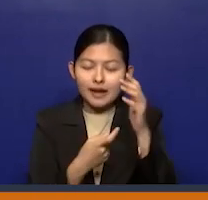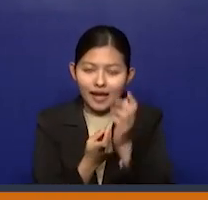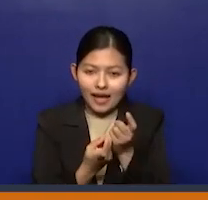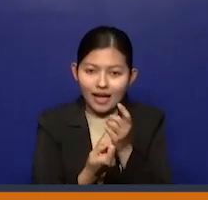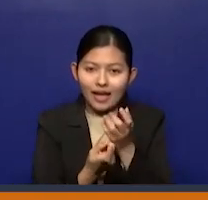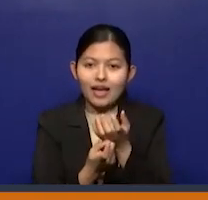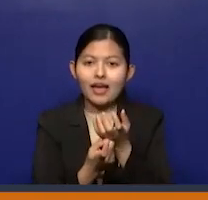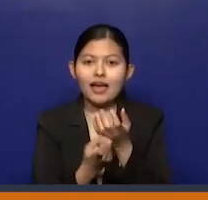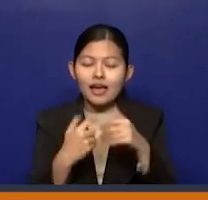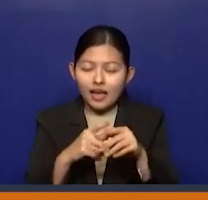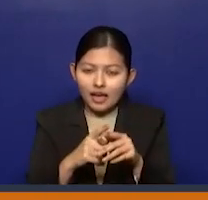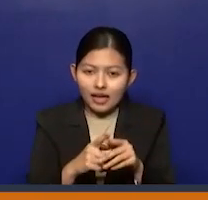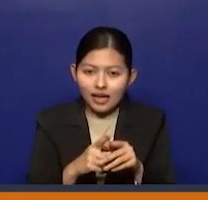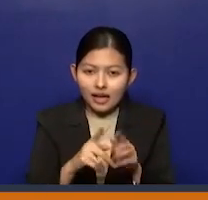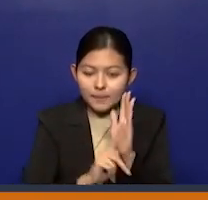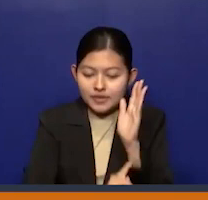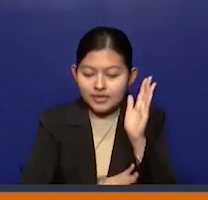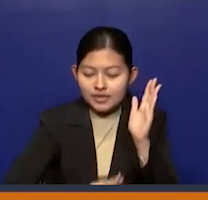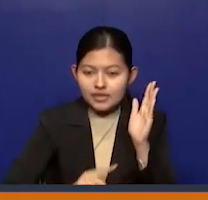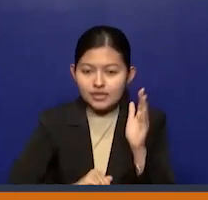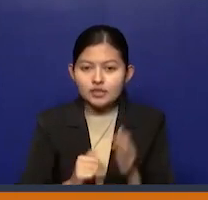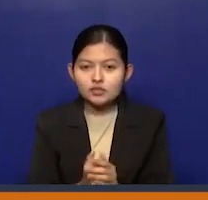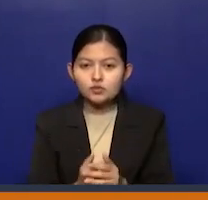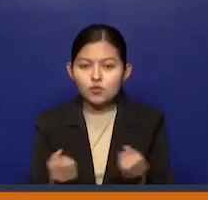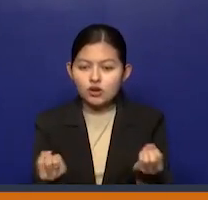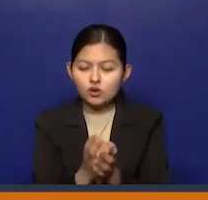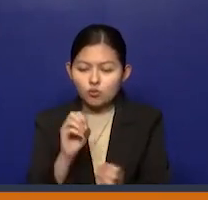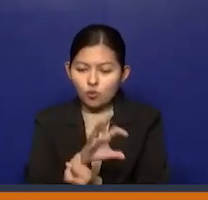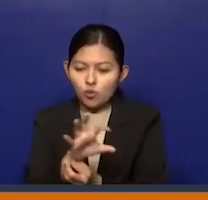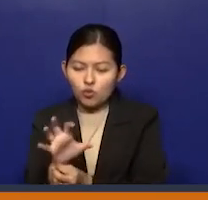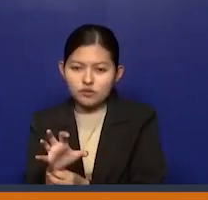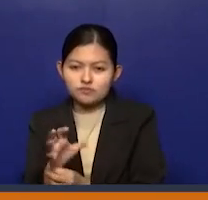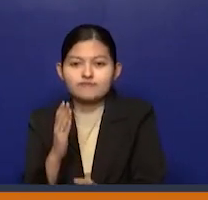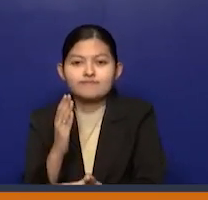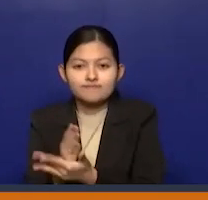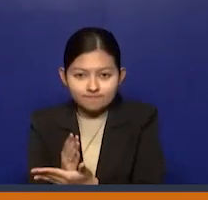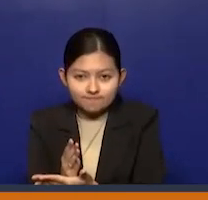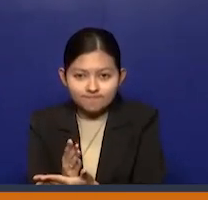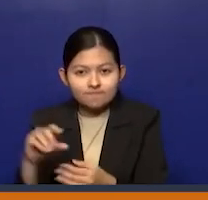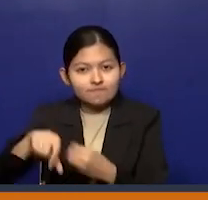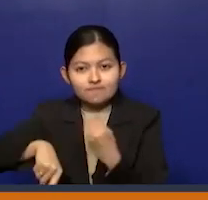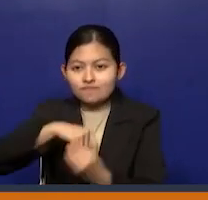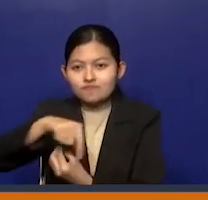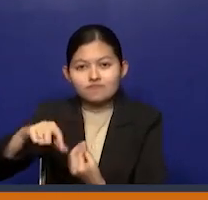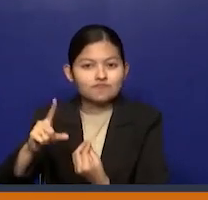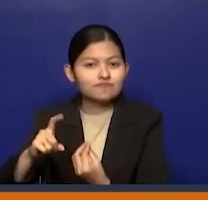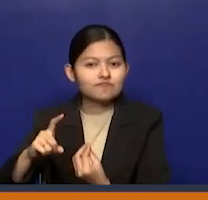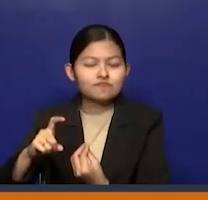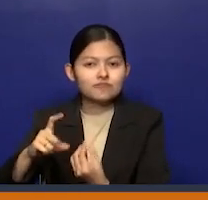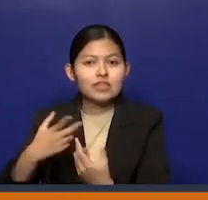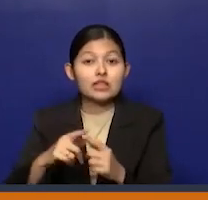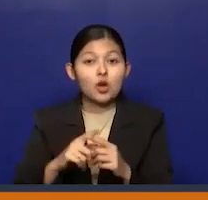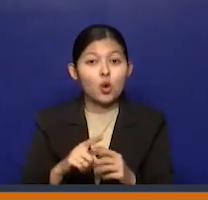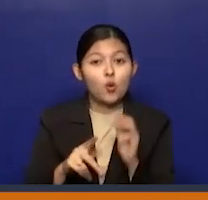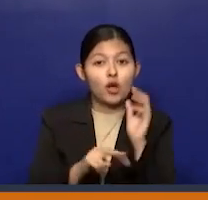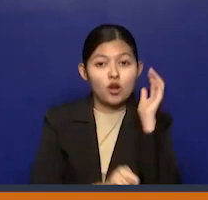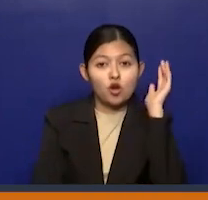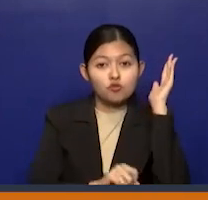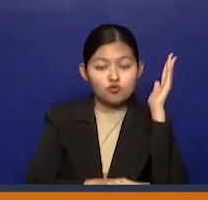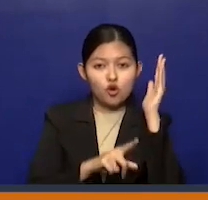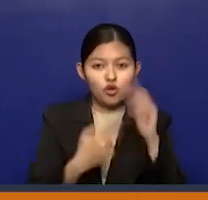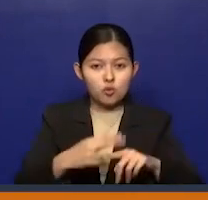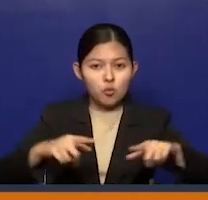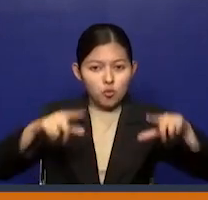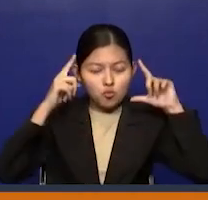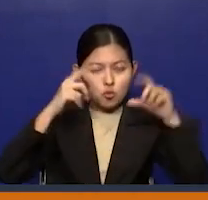เราจะพบว่าช่วงครูบิดประสบปัญหาชะงักงันไม่รู้จะแก้ปัญหายังไงแต่นครศรีธรรมราชกับมีเศรษฐกิจที่